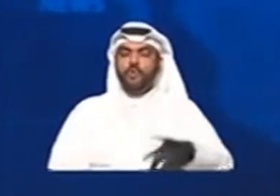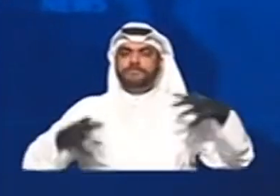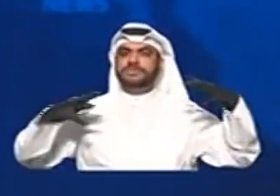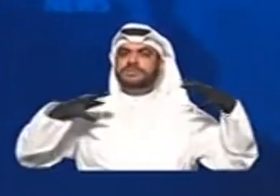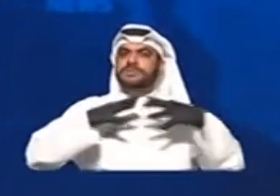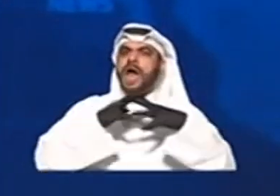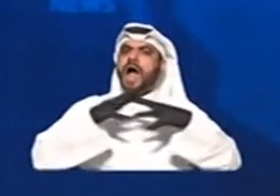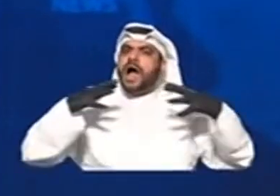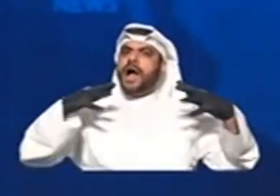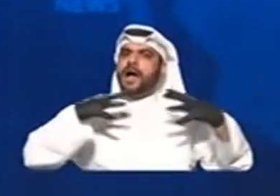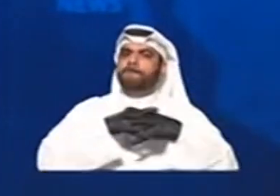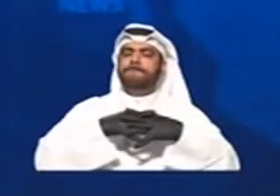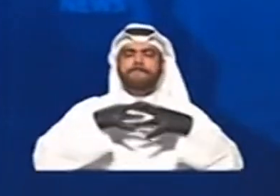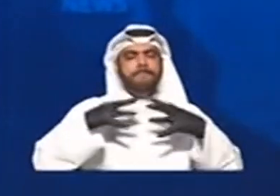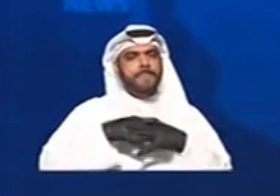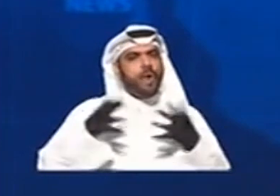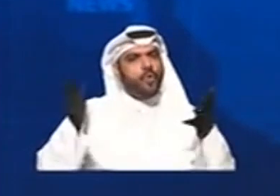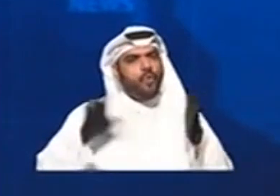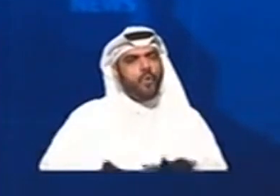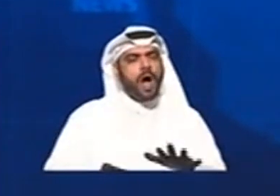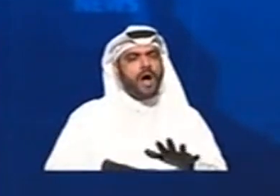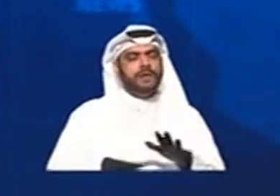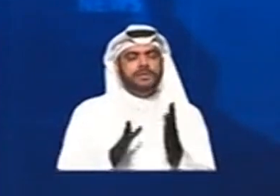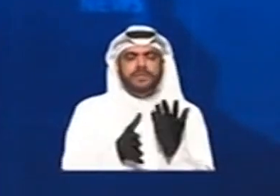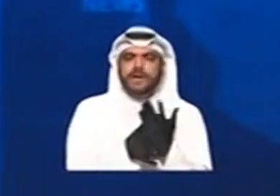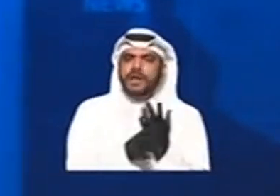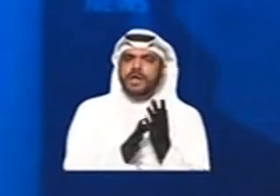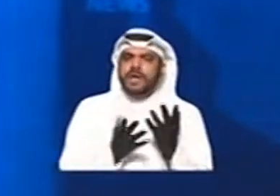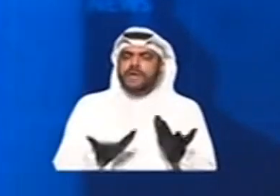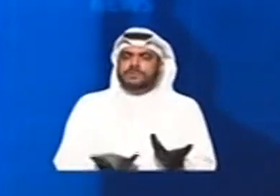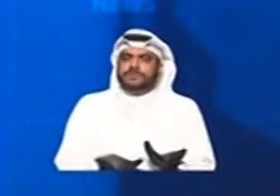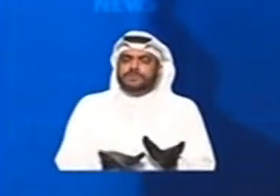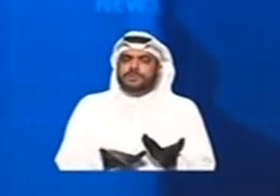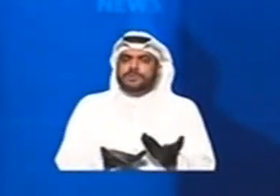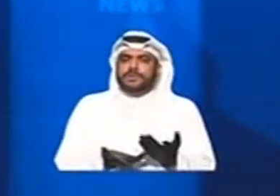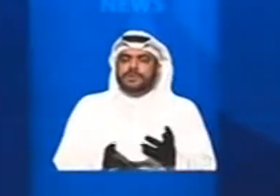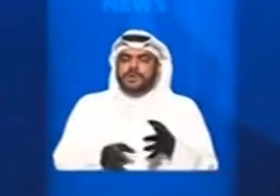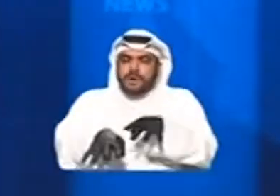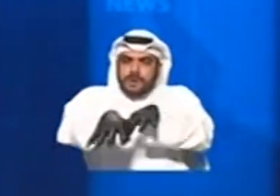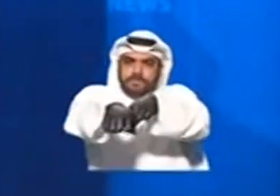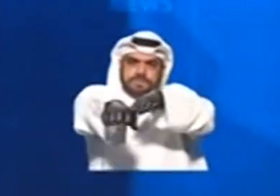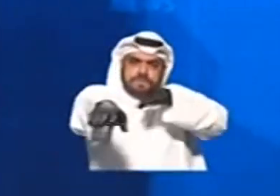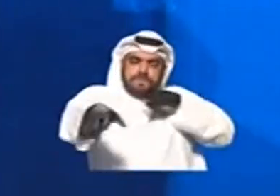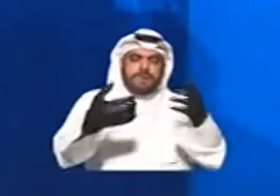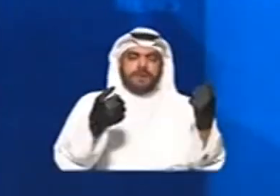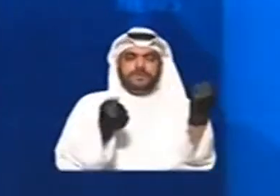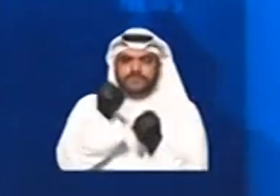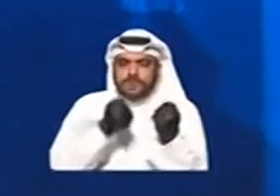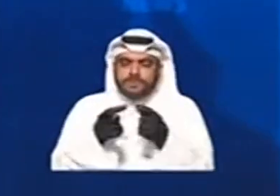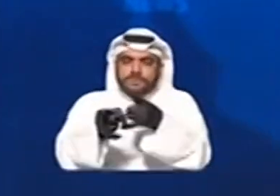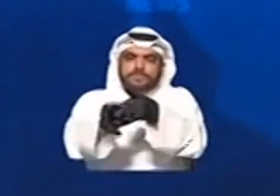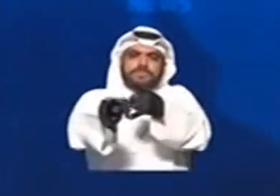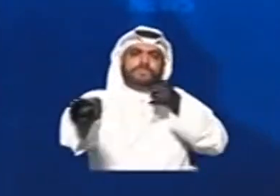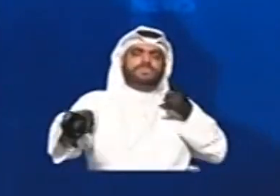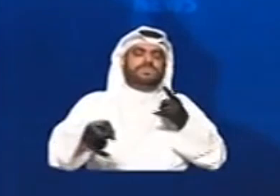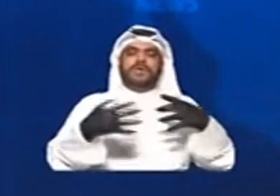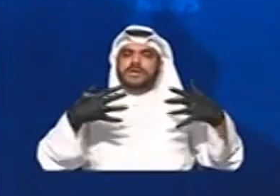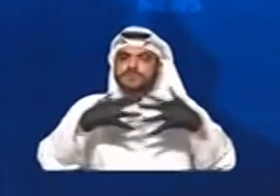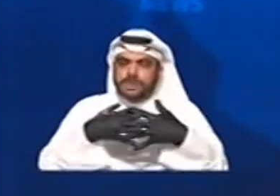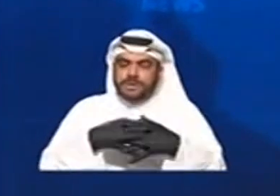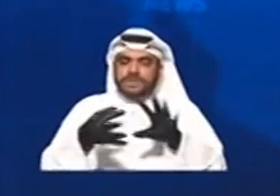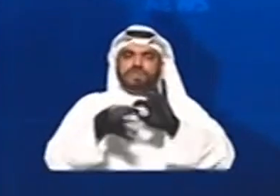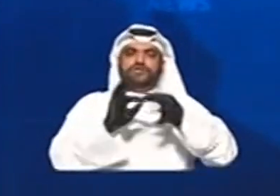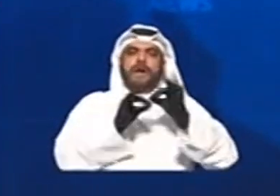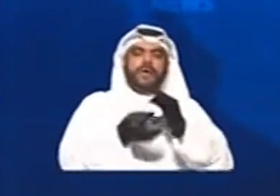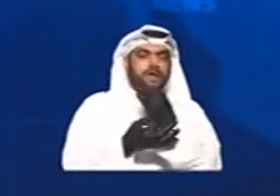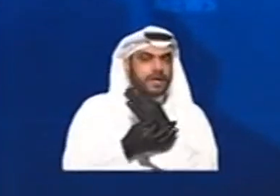تخالف كل الاشتراطات الصحية، مشددا على أن الأيام المقبلة ستشهد تشددا أكبر في تطبيق الاشتراطات